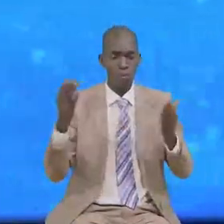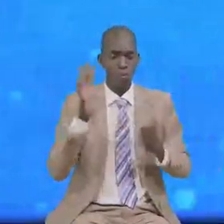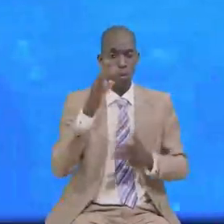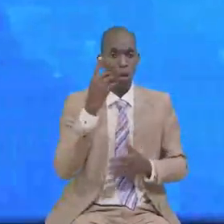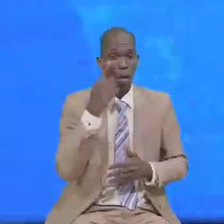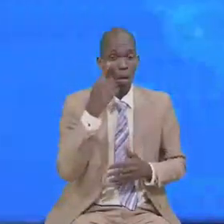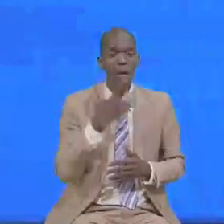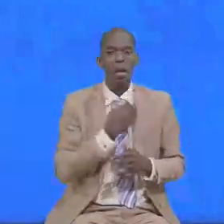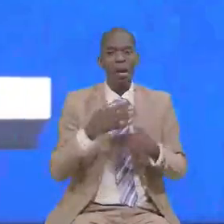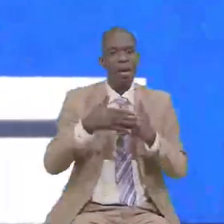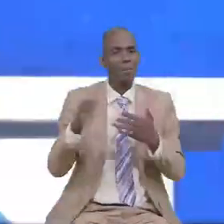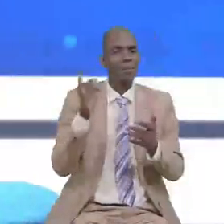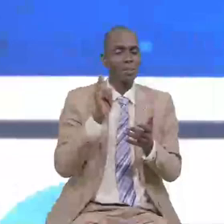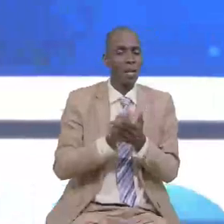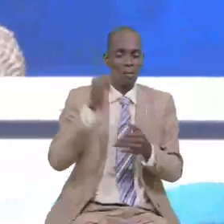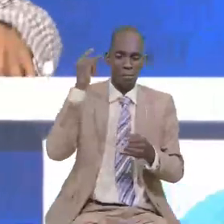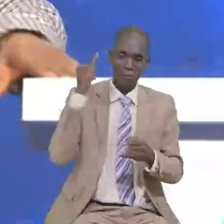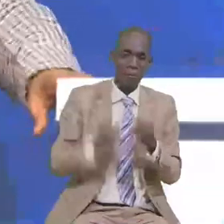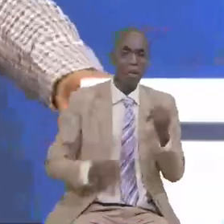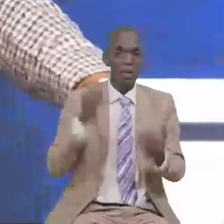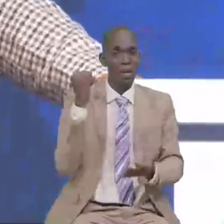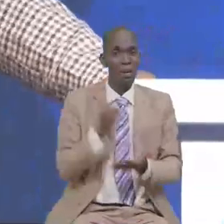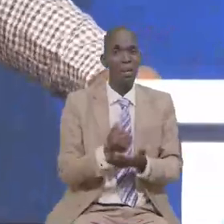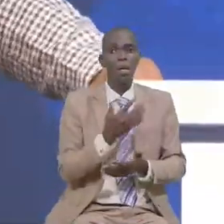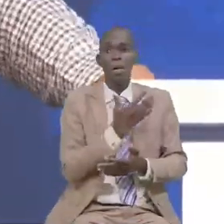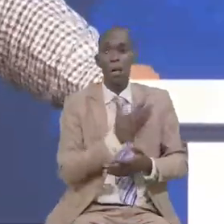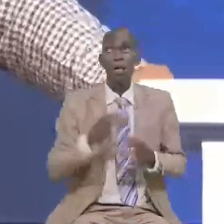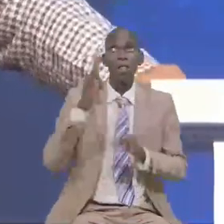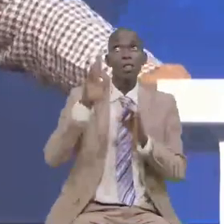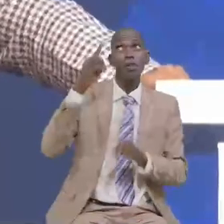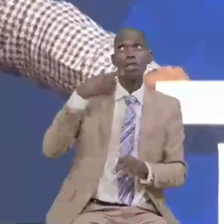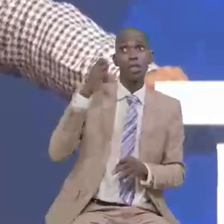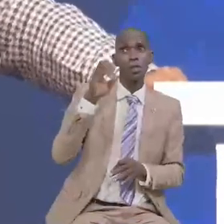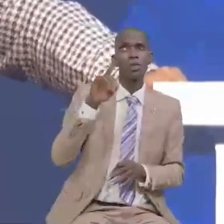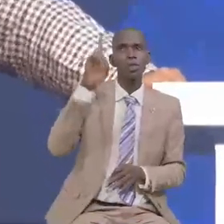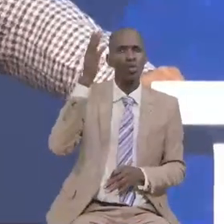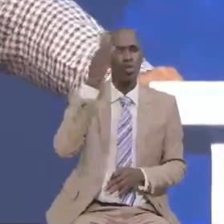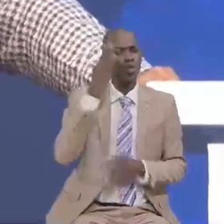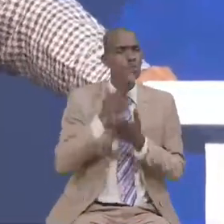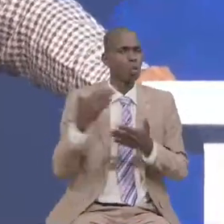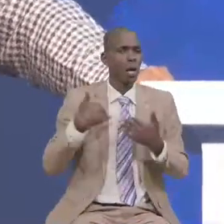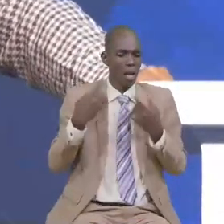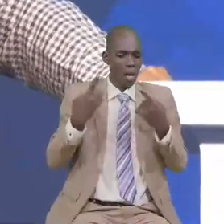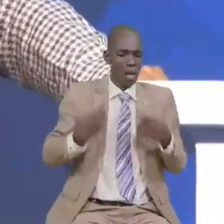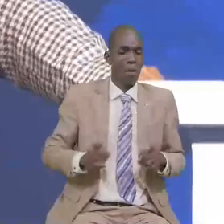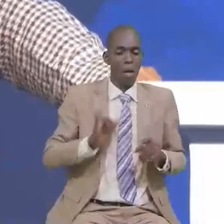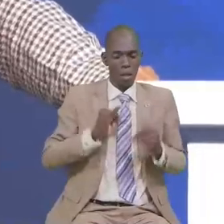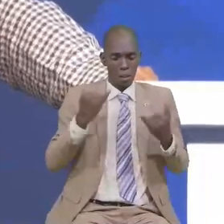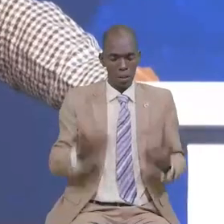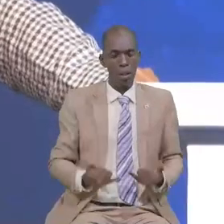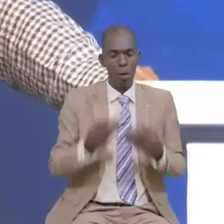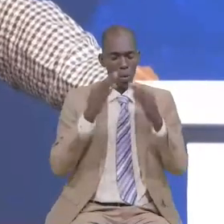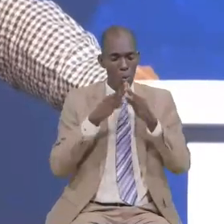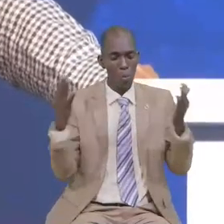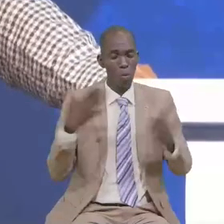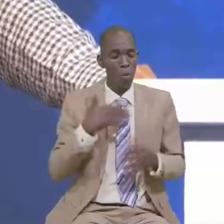les yeux, apprends le dernier amen. S'il parle ainsi, il sait que quelque chose